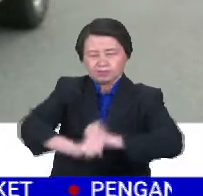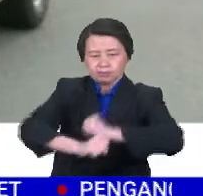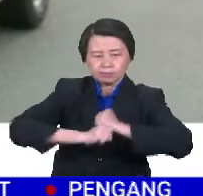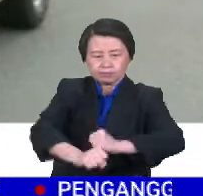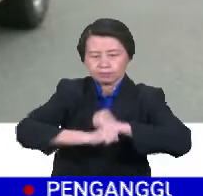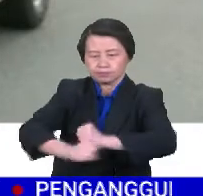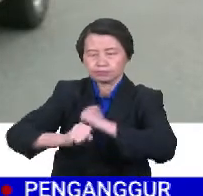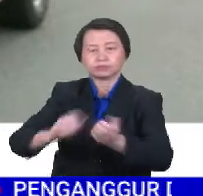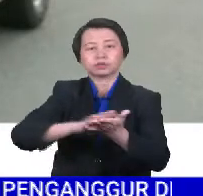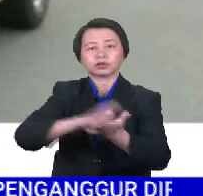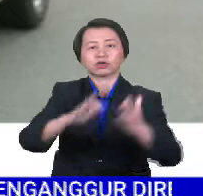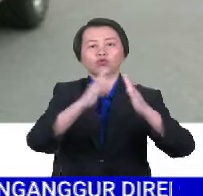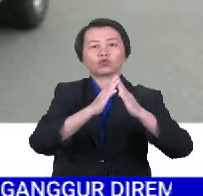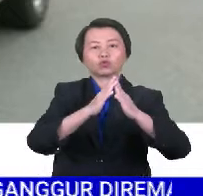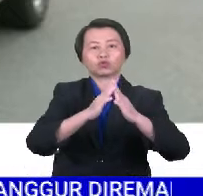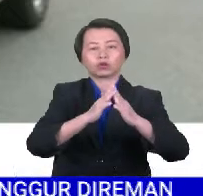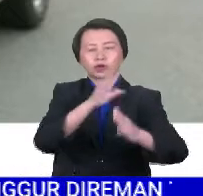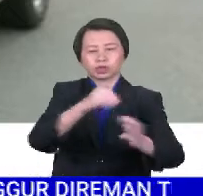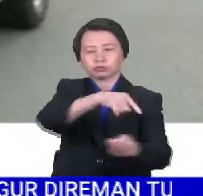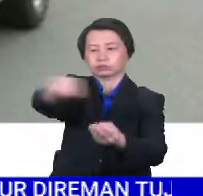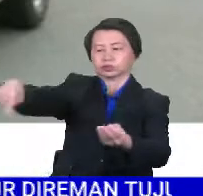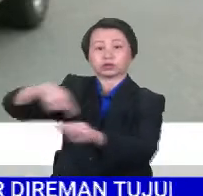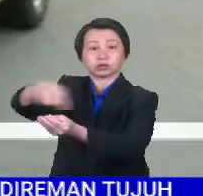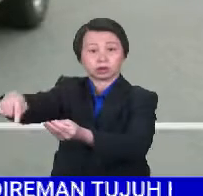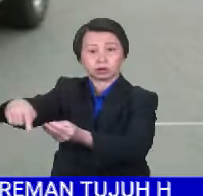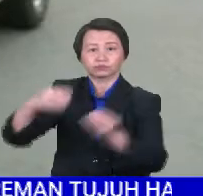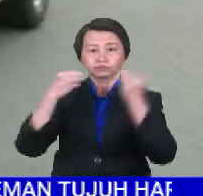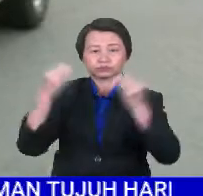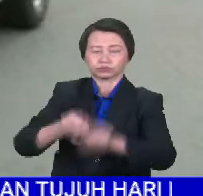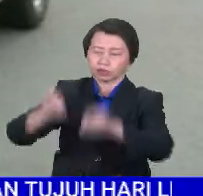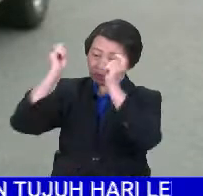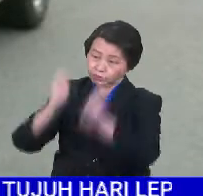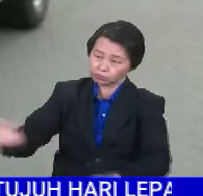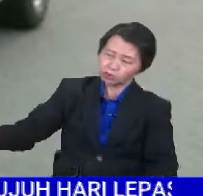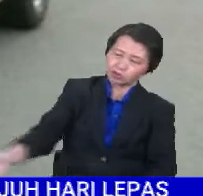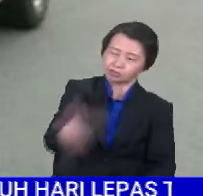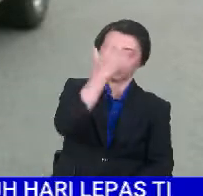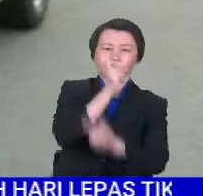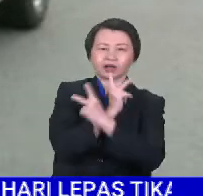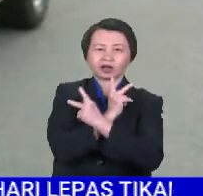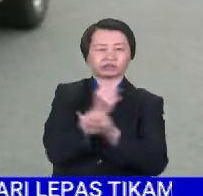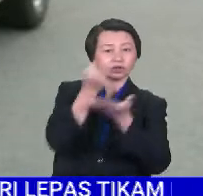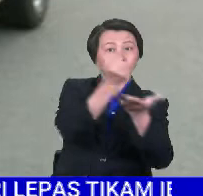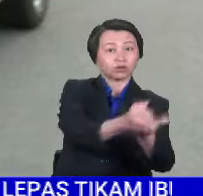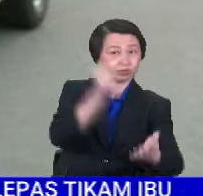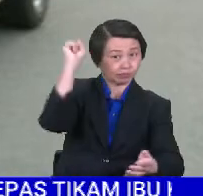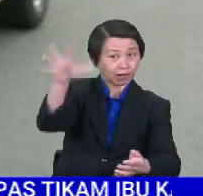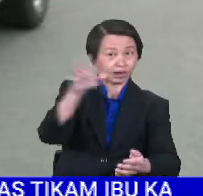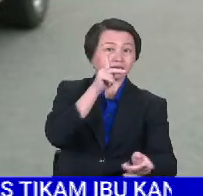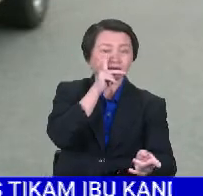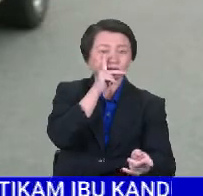kawasan kediaman penduduk setempat dan sekitarnya majelis pelepasan observasi banjir paling disempurna